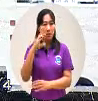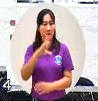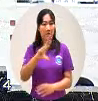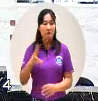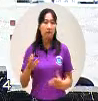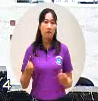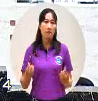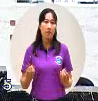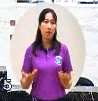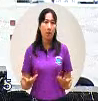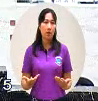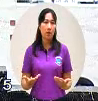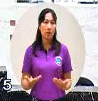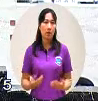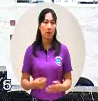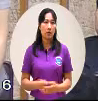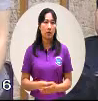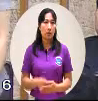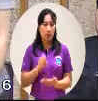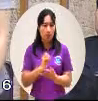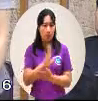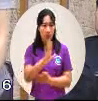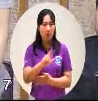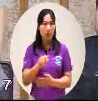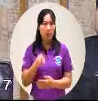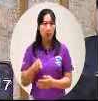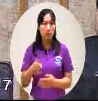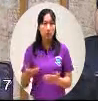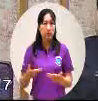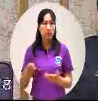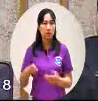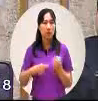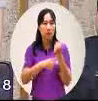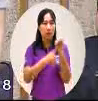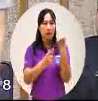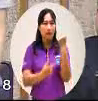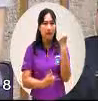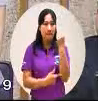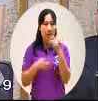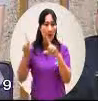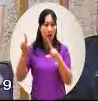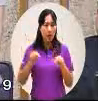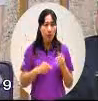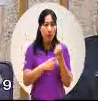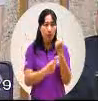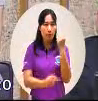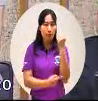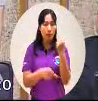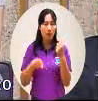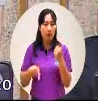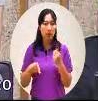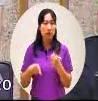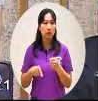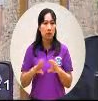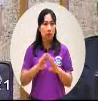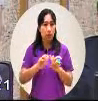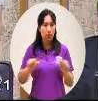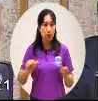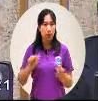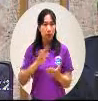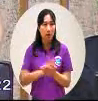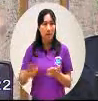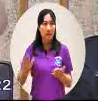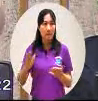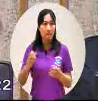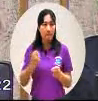属于对 决。报告议长好，还有报告科议员，是这样子啊。在法律上来讲，土地流失它灭失，一旦灭失，权利就